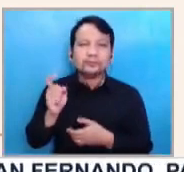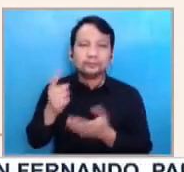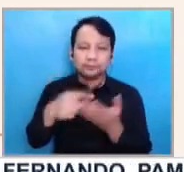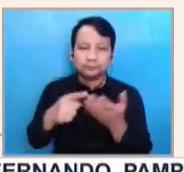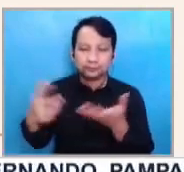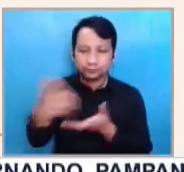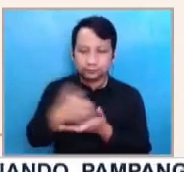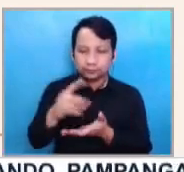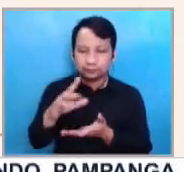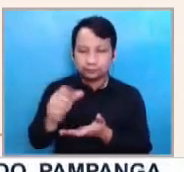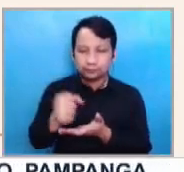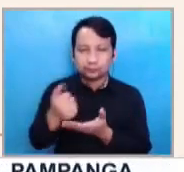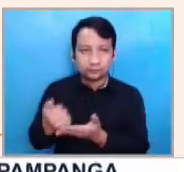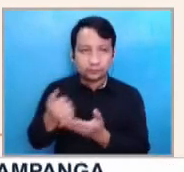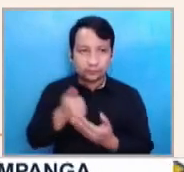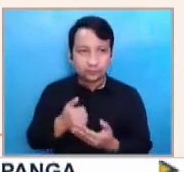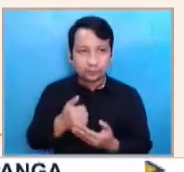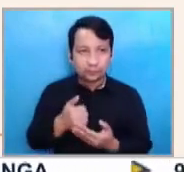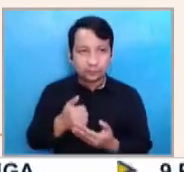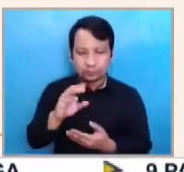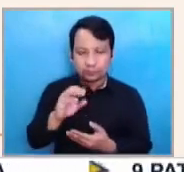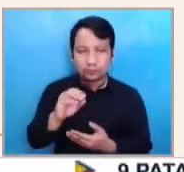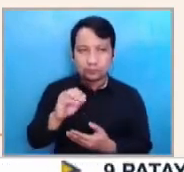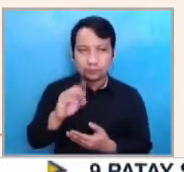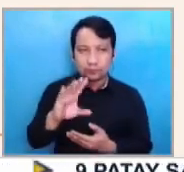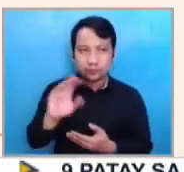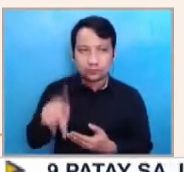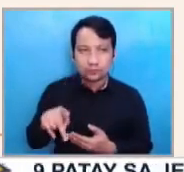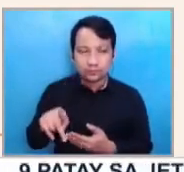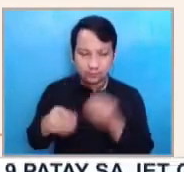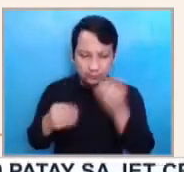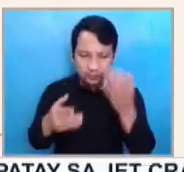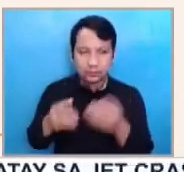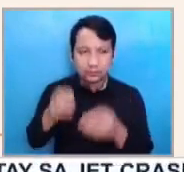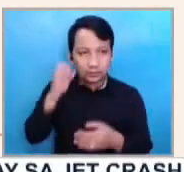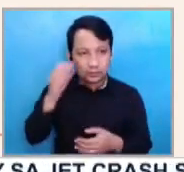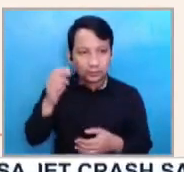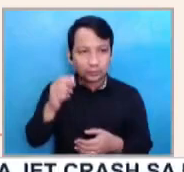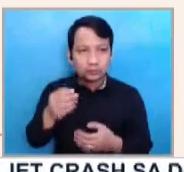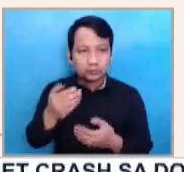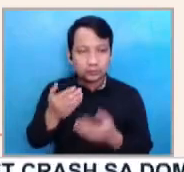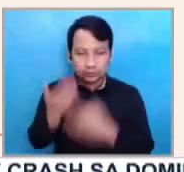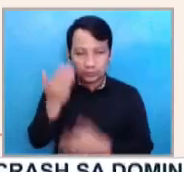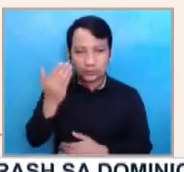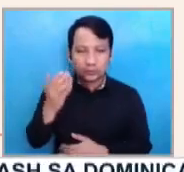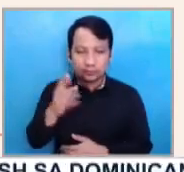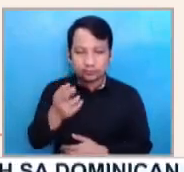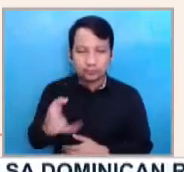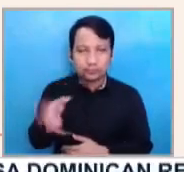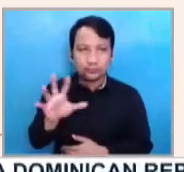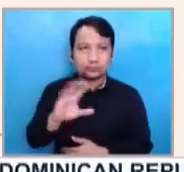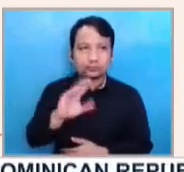gathering sa tulong ng mobile application. Eunice Samonte para sa Morning Show ng Bayan, Rise and Shine Pilipinas.